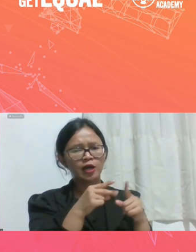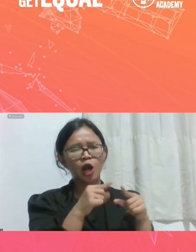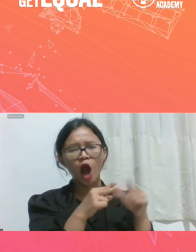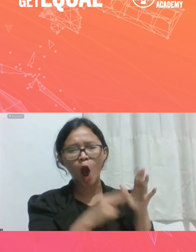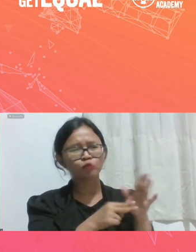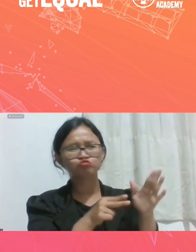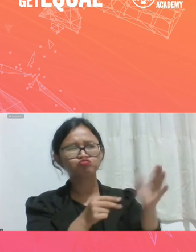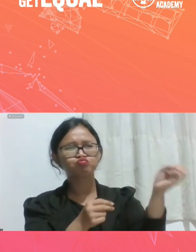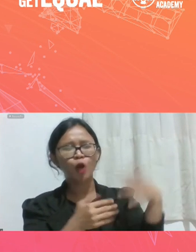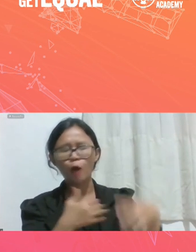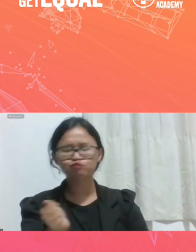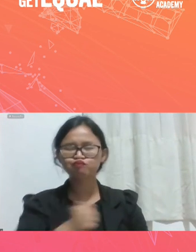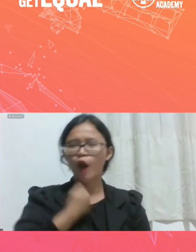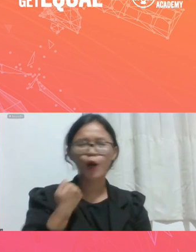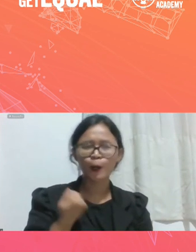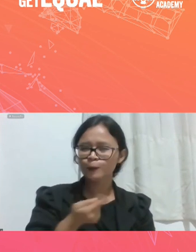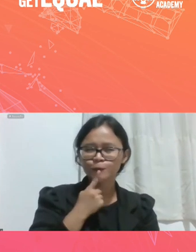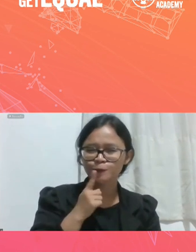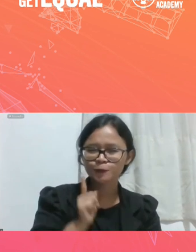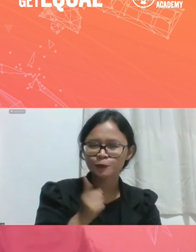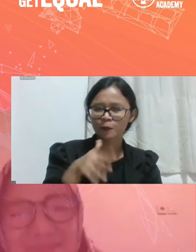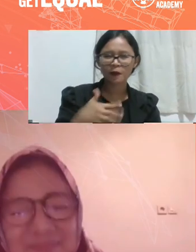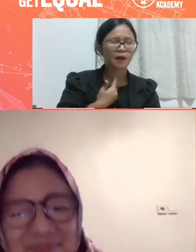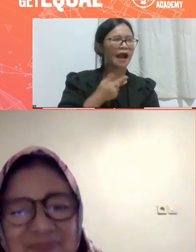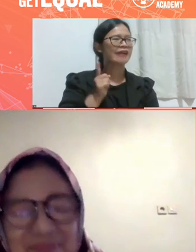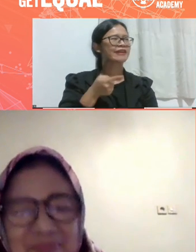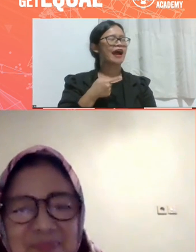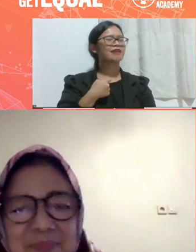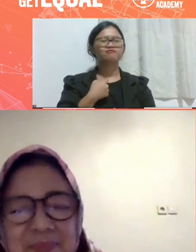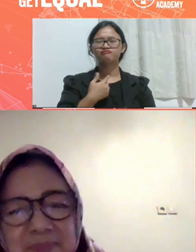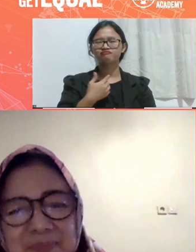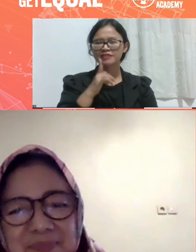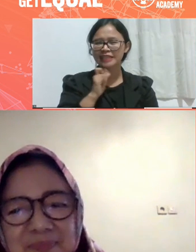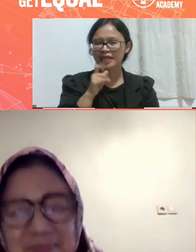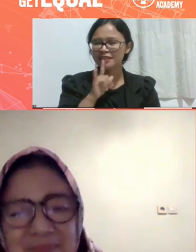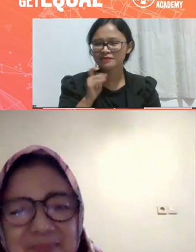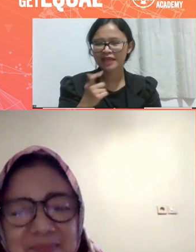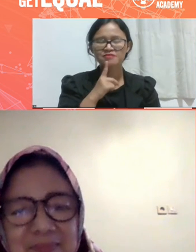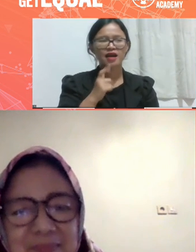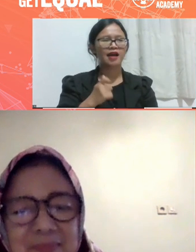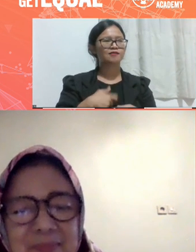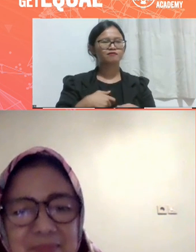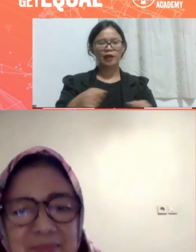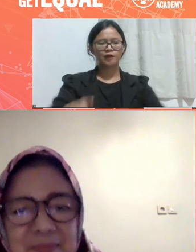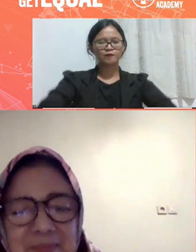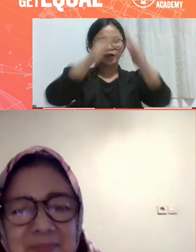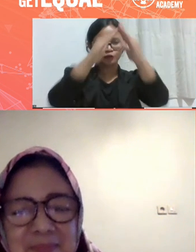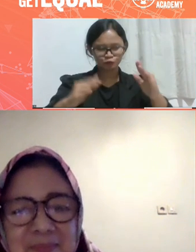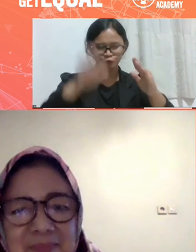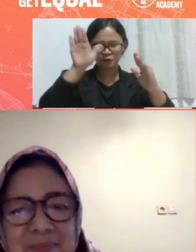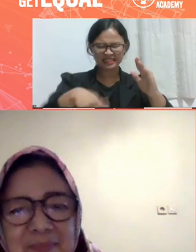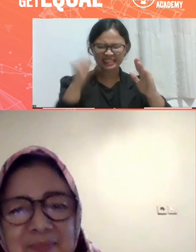soal infrastruktur dan sebagainya. Ada tantangan juga ya, Bu, berkaitan dengan ini gitu. Tapi tentu kerja pemerintah dalam upaya untuk